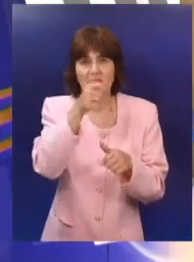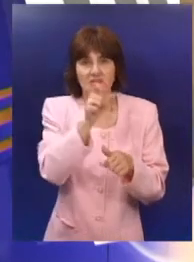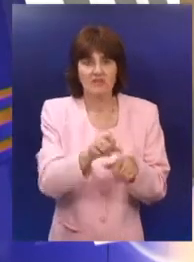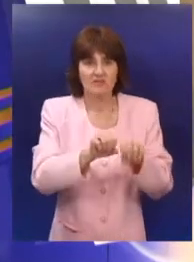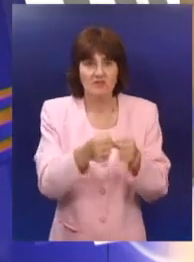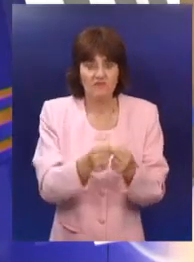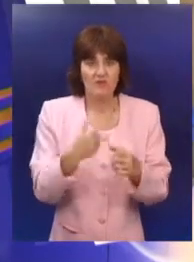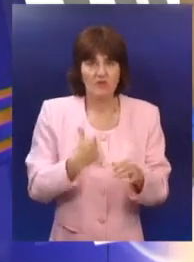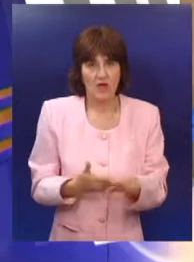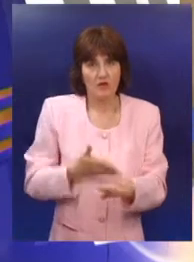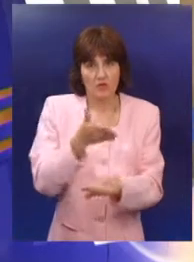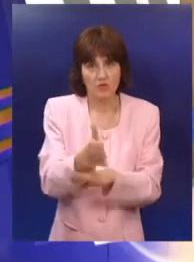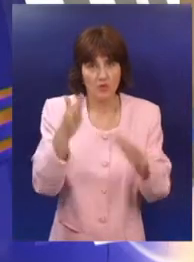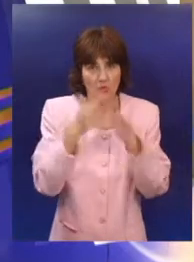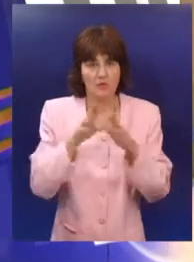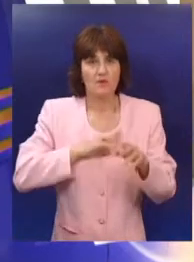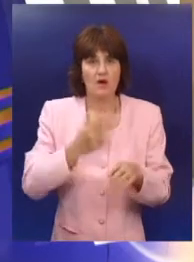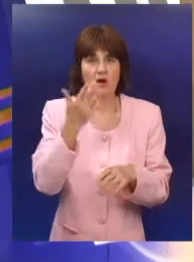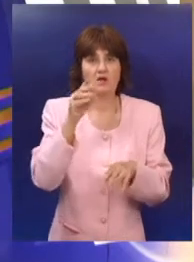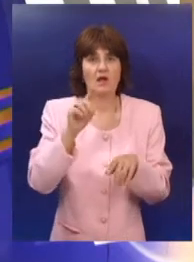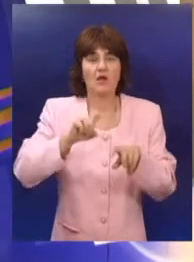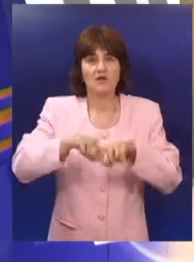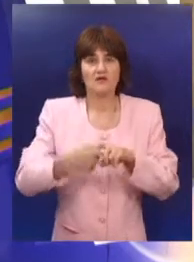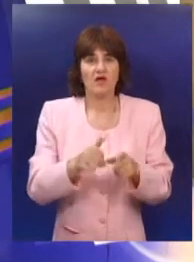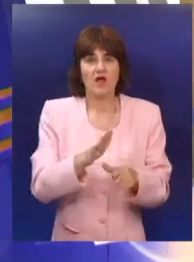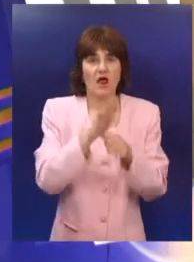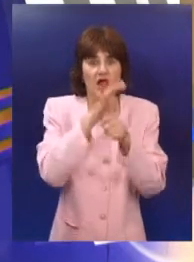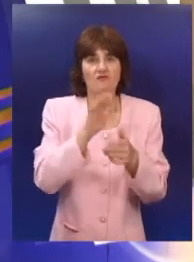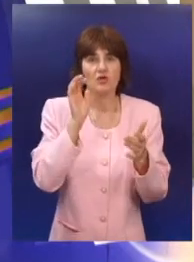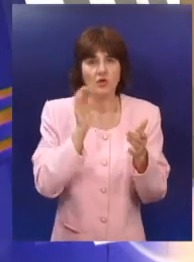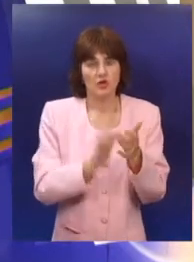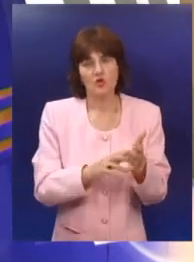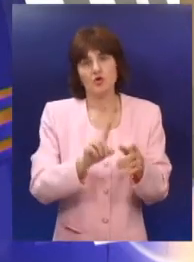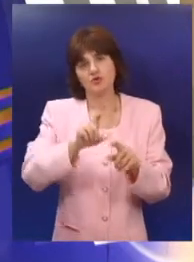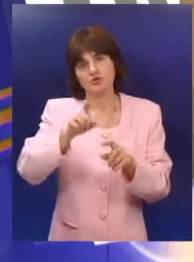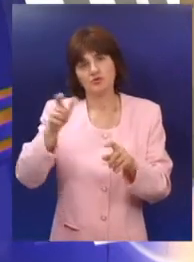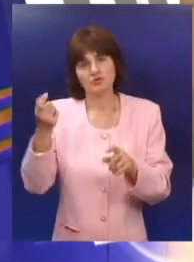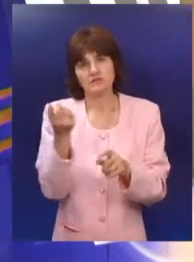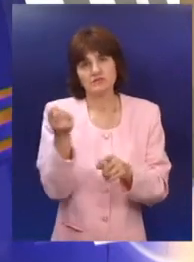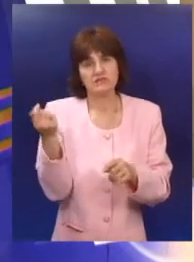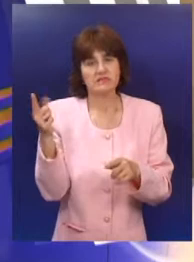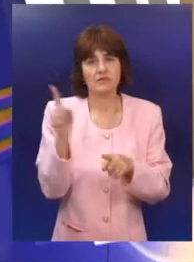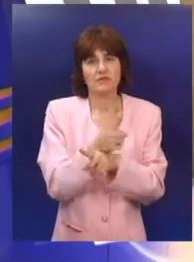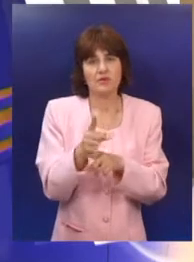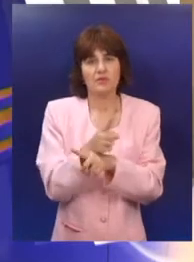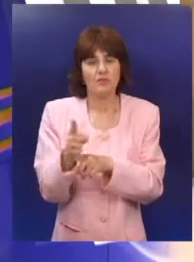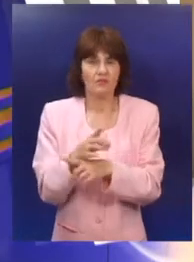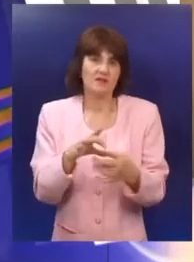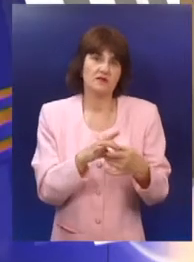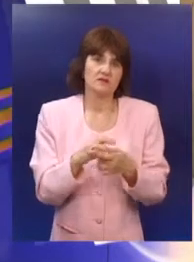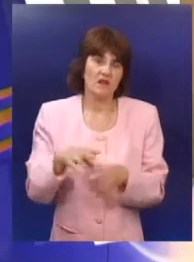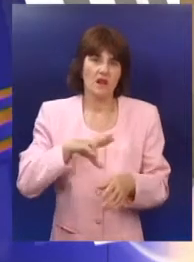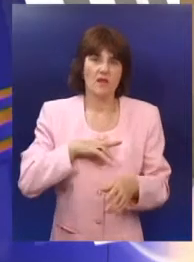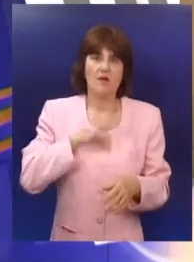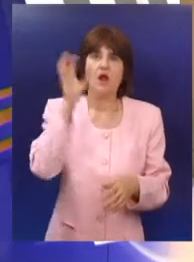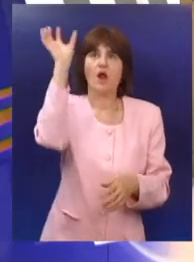uđemo jedno domaćinstvo, u tom domaćinstvu ima više pokvarenih stvari. Onda otklonimo glavni kvar zbog čega smo zvani i gledamo sve ostale kvarove. Pošto